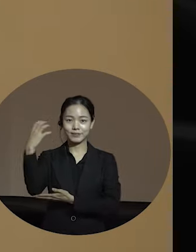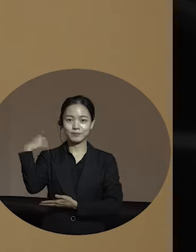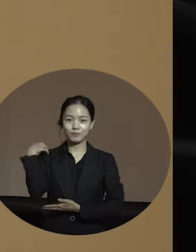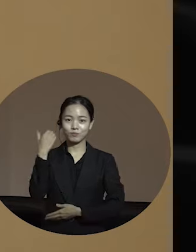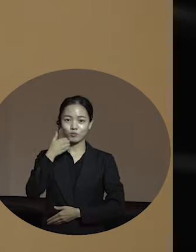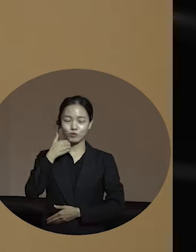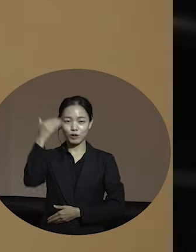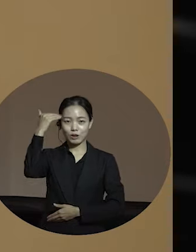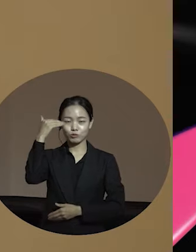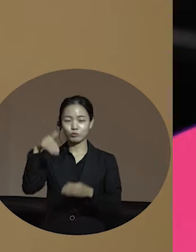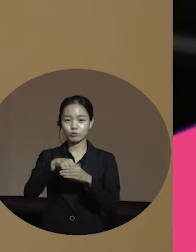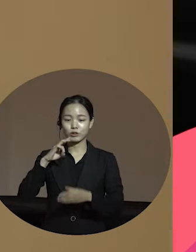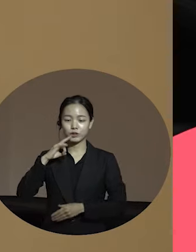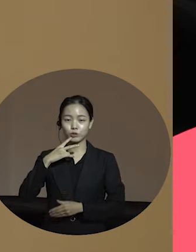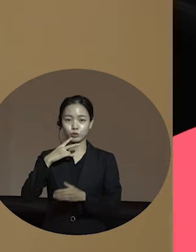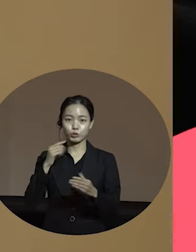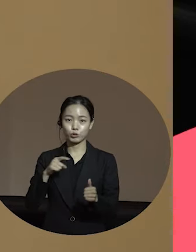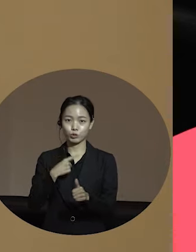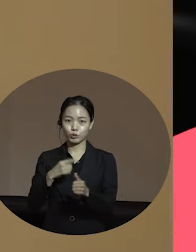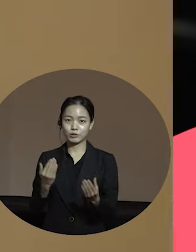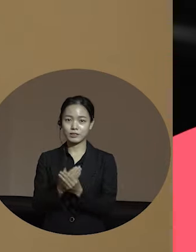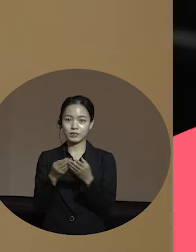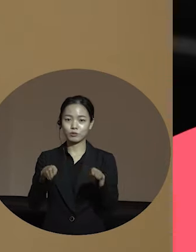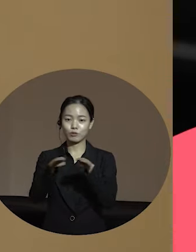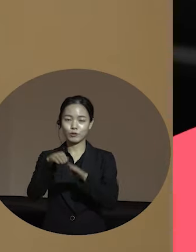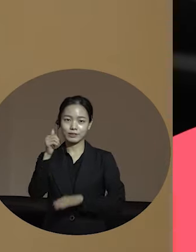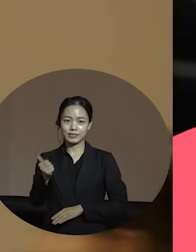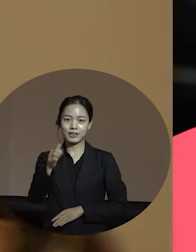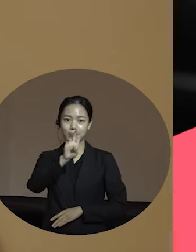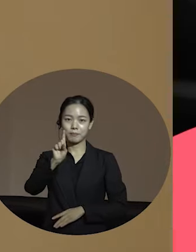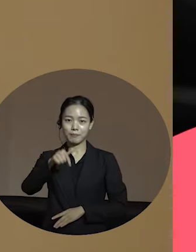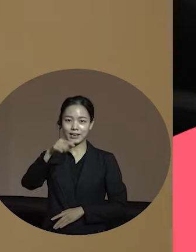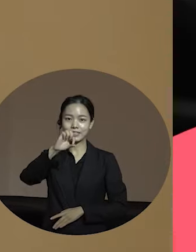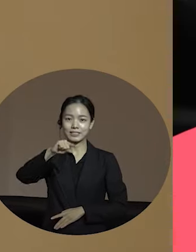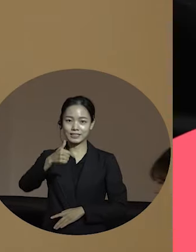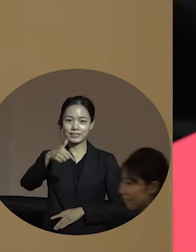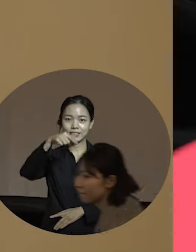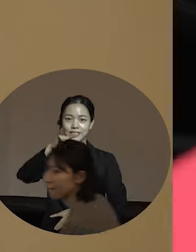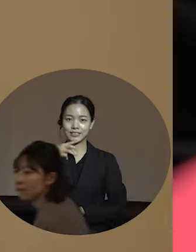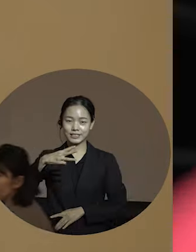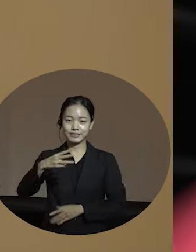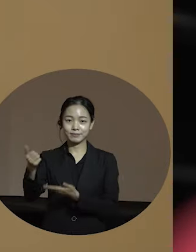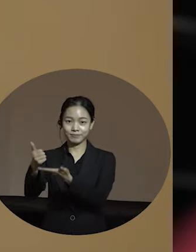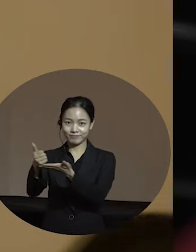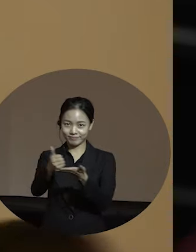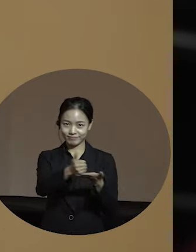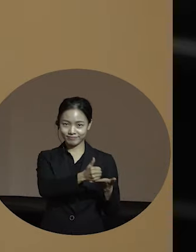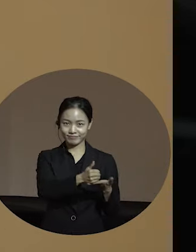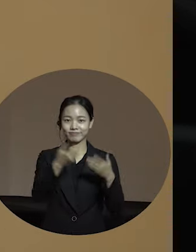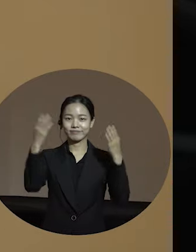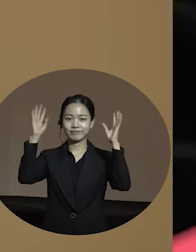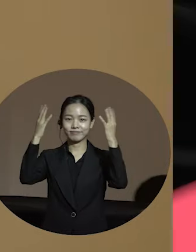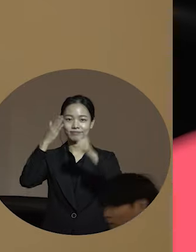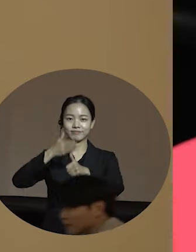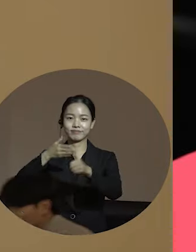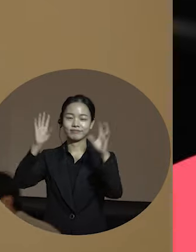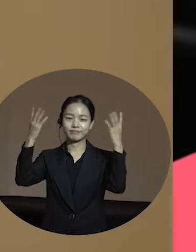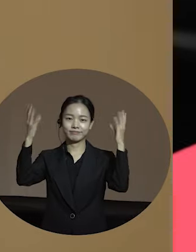한국문화예술교육진흥원 박은실 원장님을 통해서 듣도록 하겠습니다. 저희 원장님 단상으로 모시도록 하겠습니다. 큰